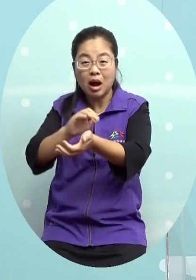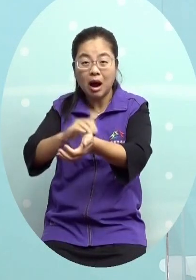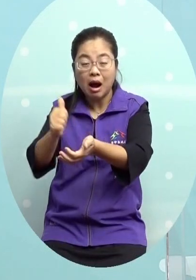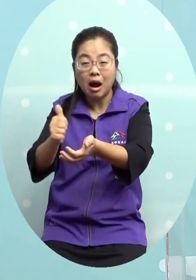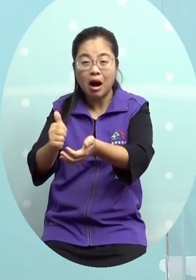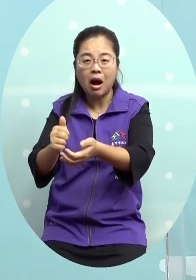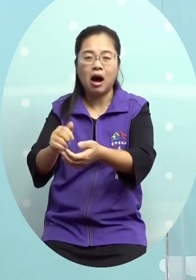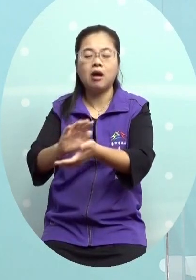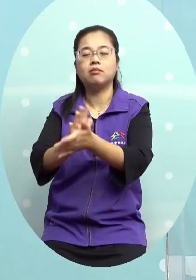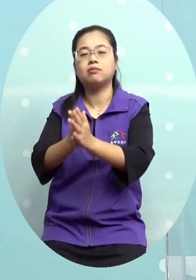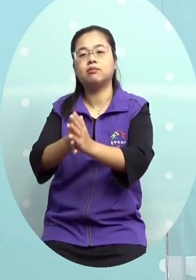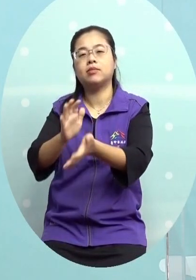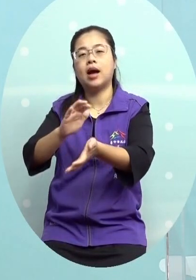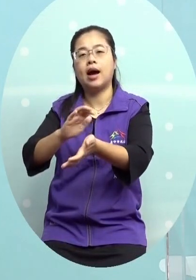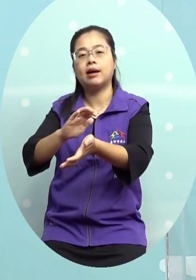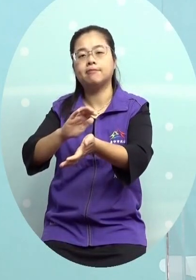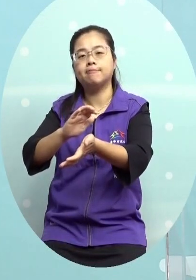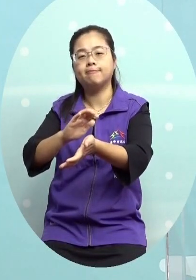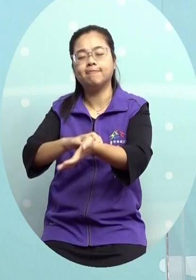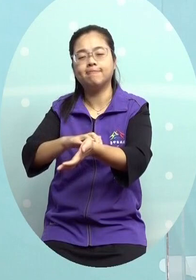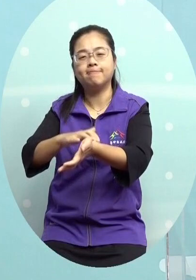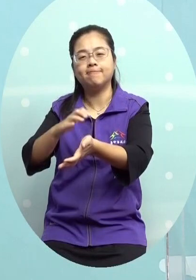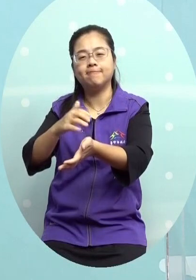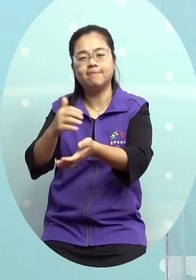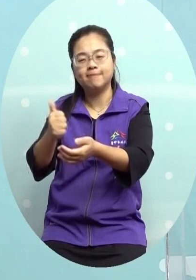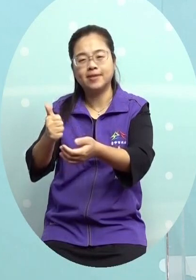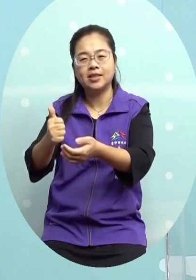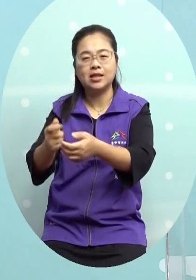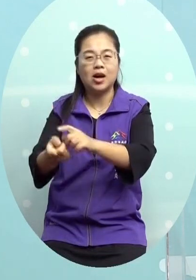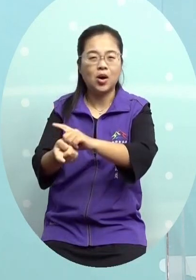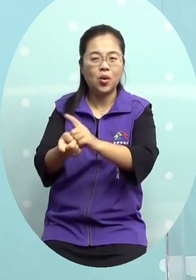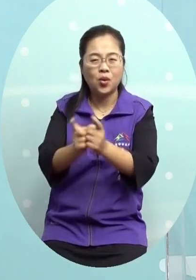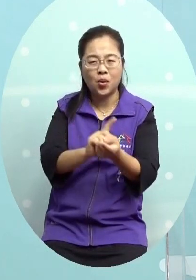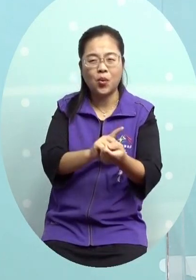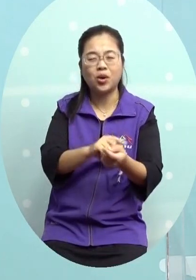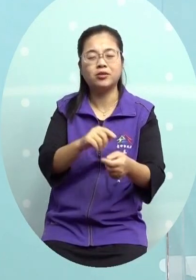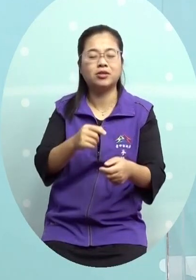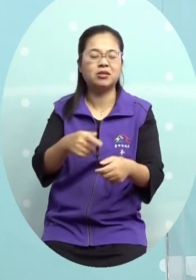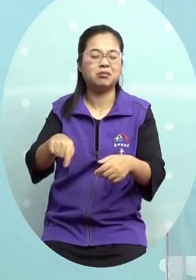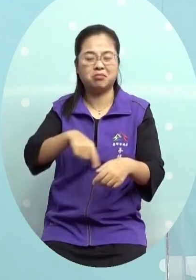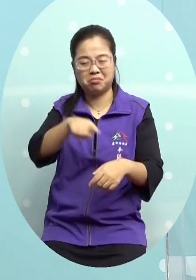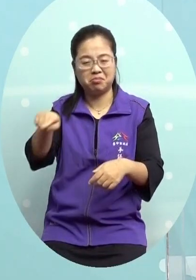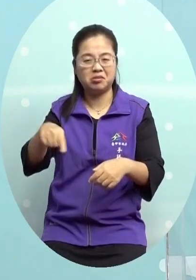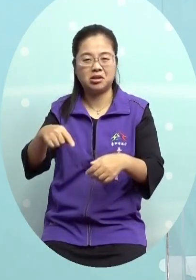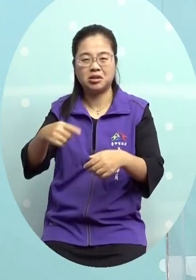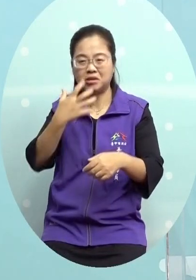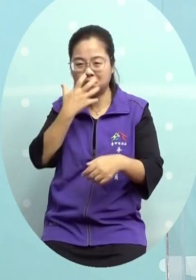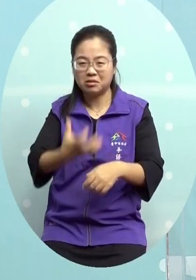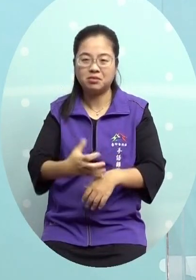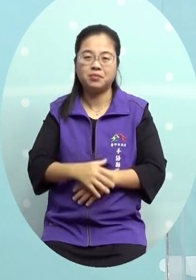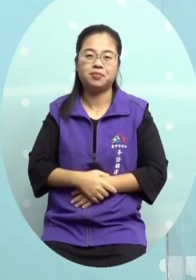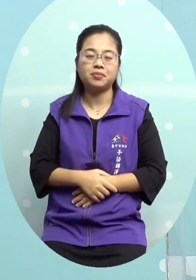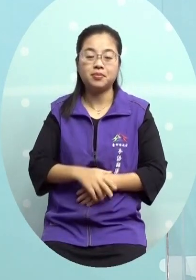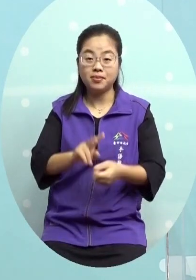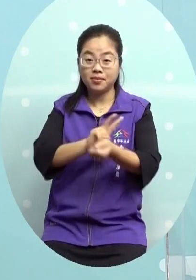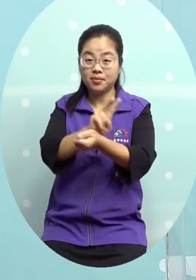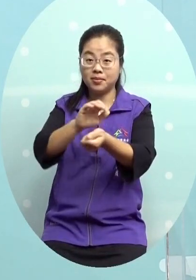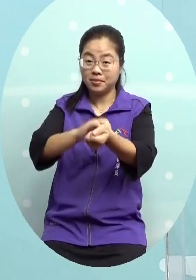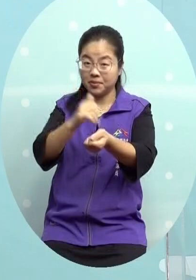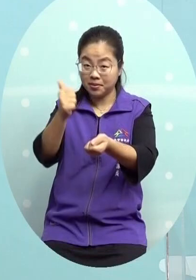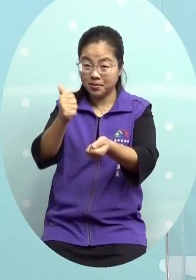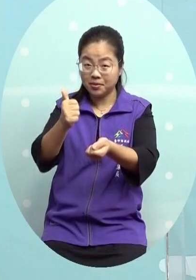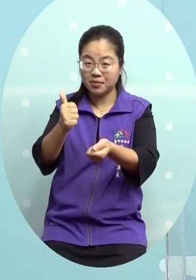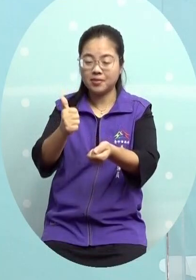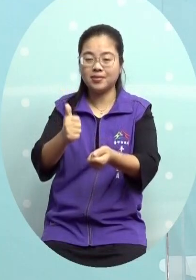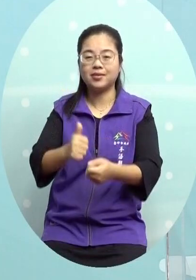是医界的损失，或者是转战宗教界，这可能也是全国人民的损失。那我们林医师呢，